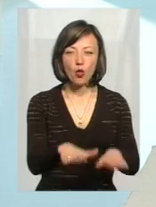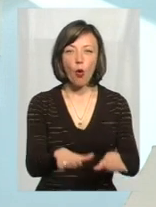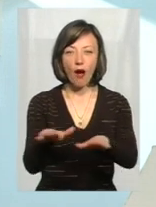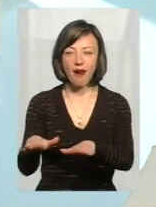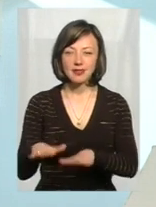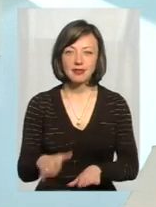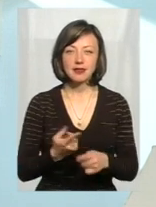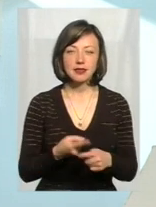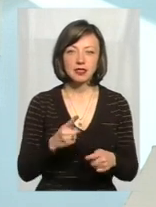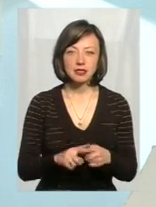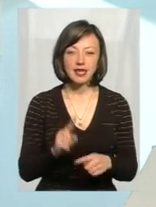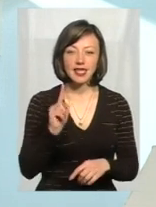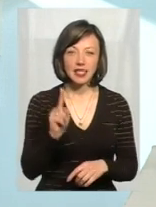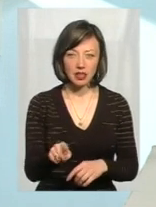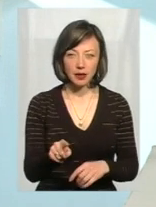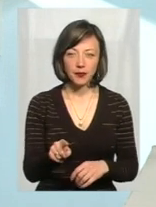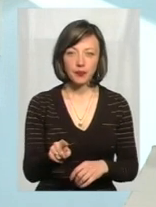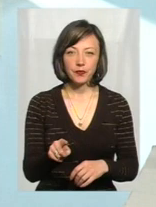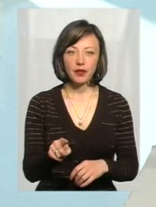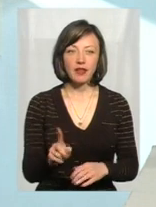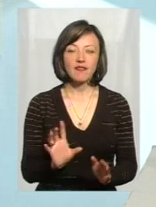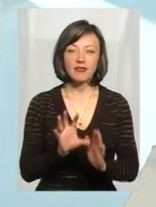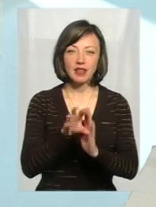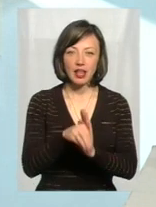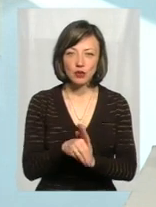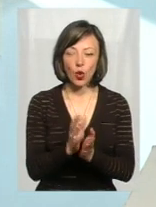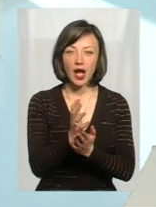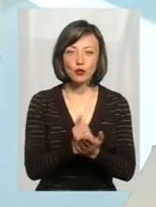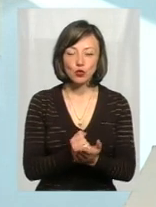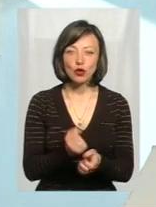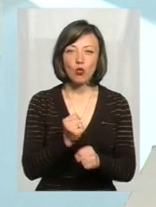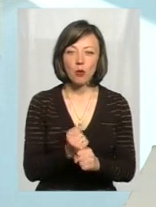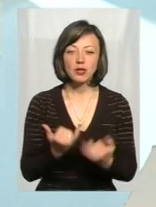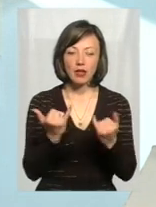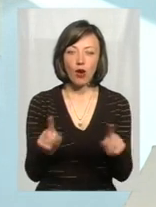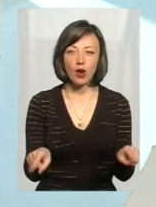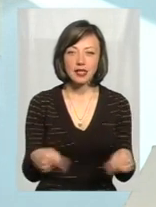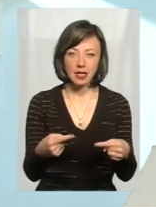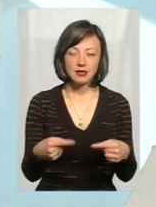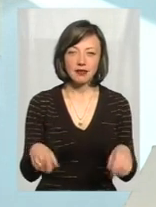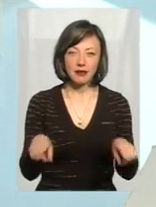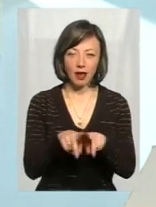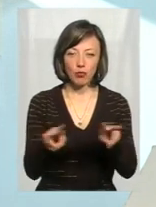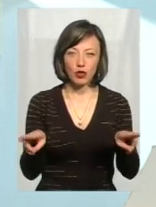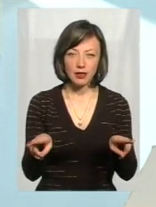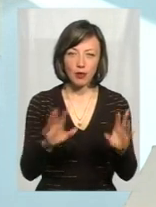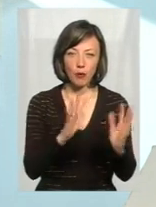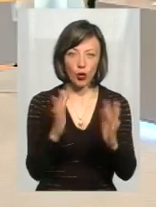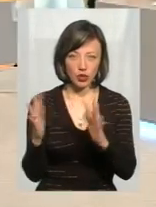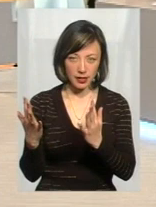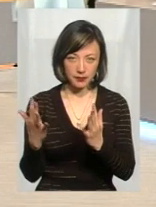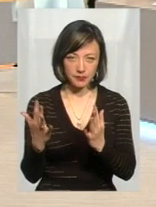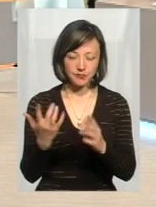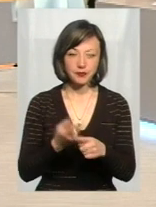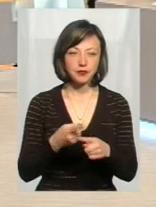– це ті, в той внесок, той ресурс, який ми робимо для організації ось таких і подібних подій.